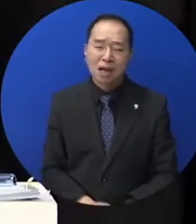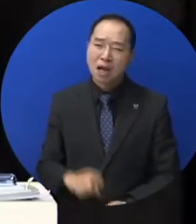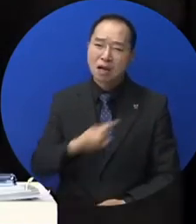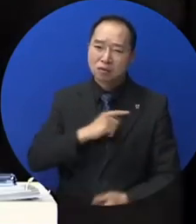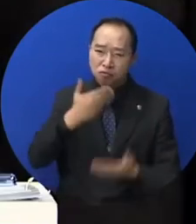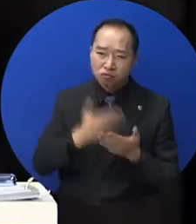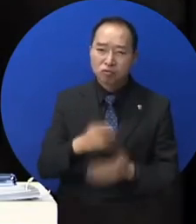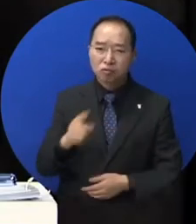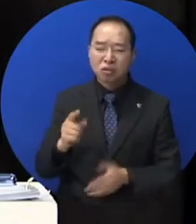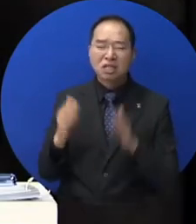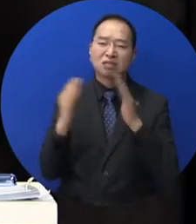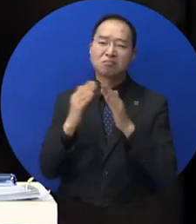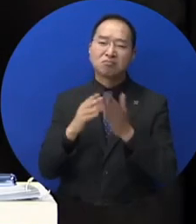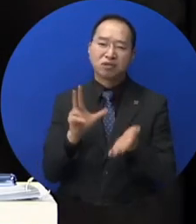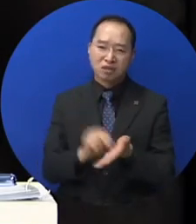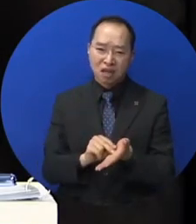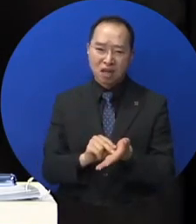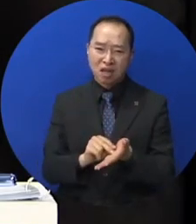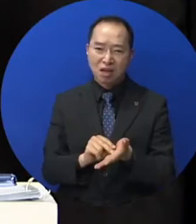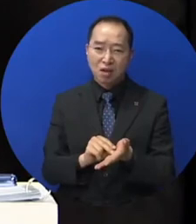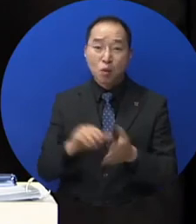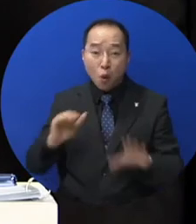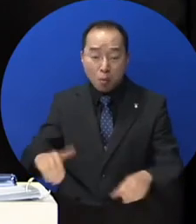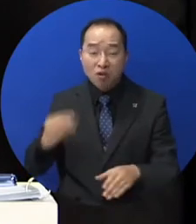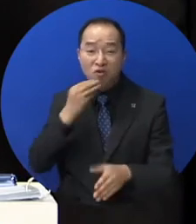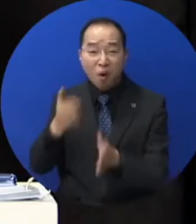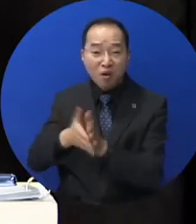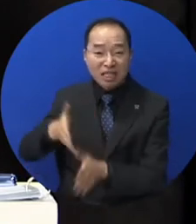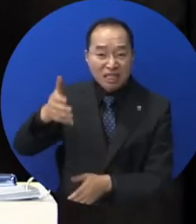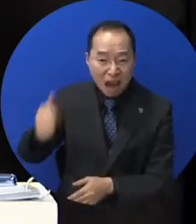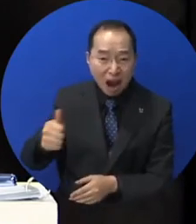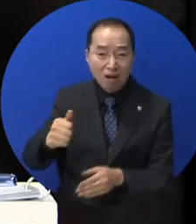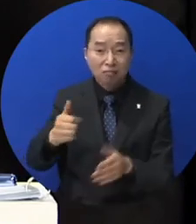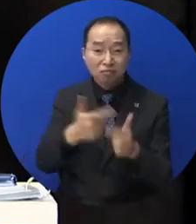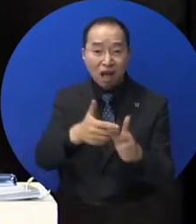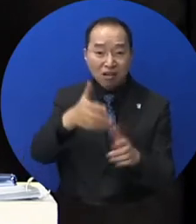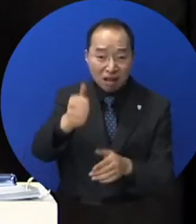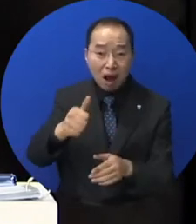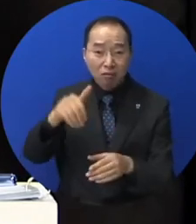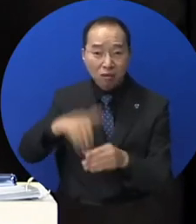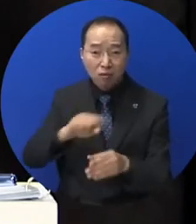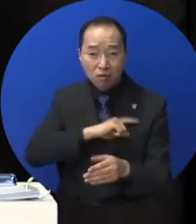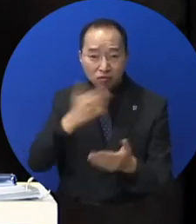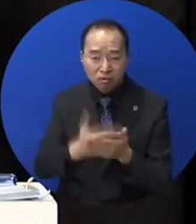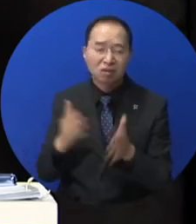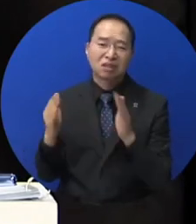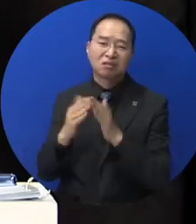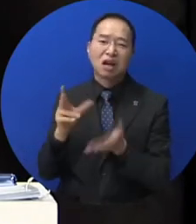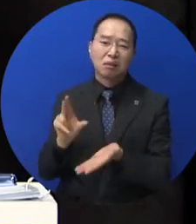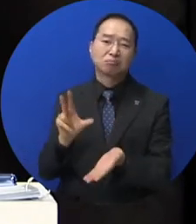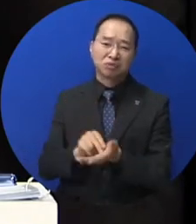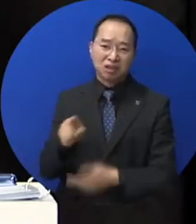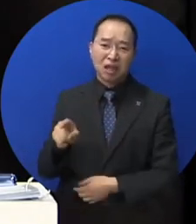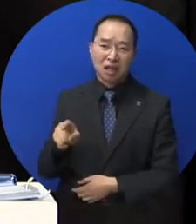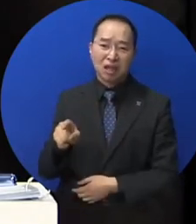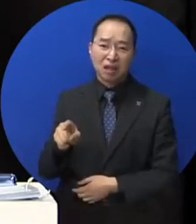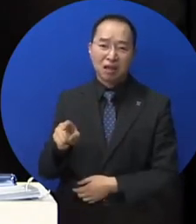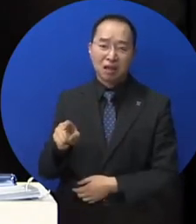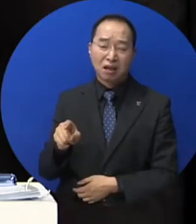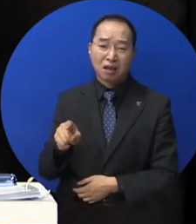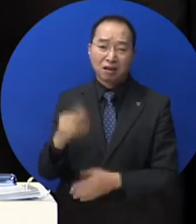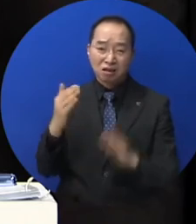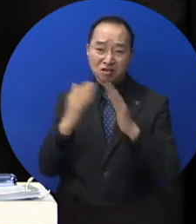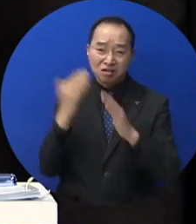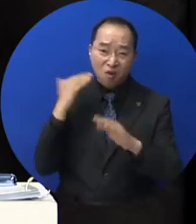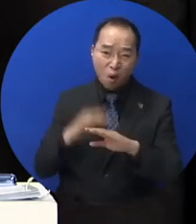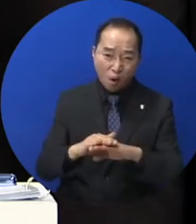뜨거운 주제 아니겠습니까? 부동산. 이번 보궐선거에서도 가장 뜨거운 주제일 것 같은데요. 전월세 없는 부동산